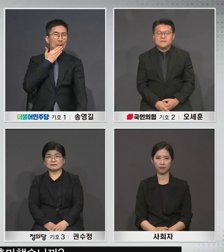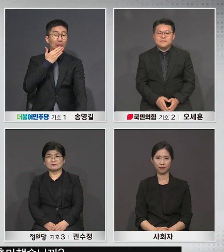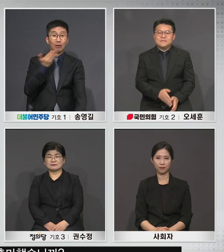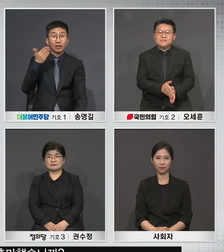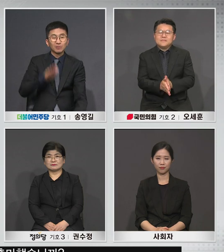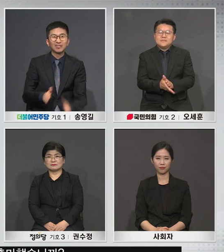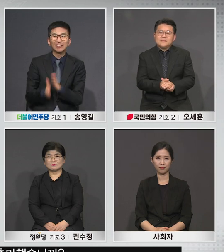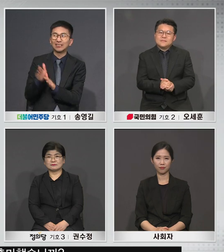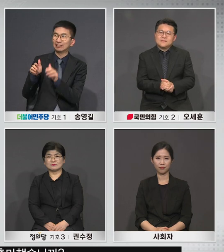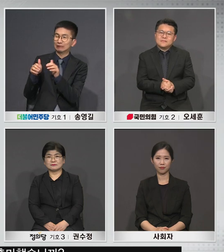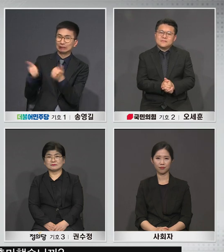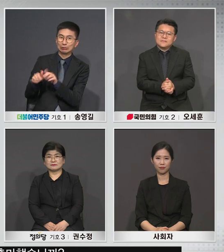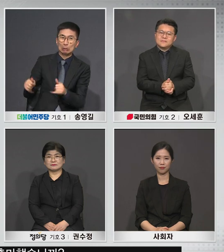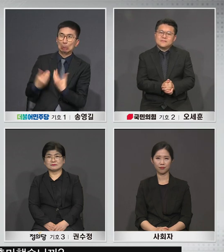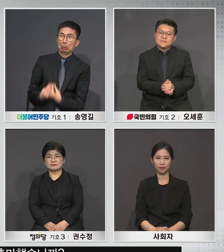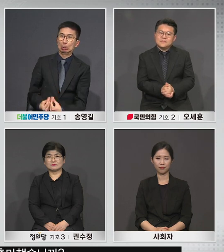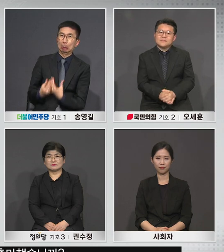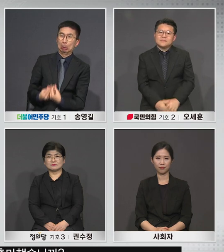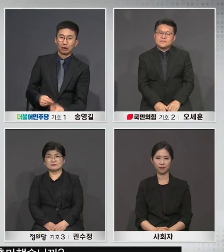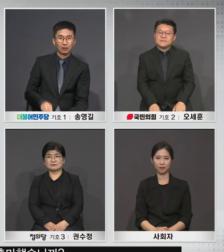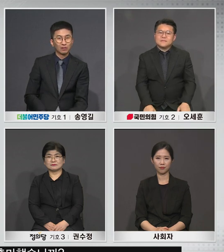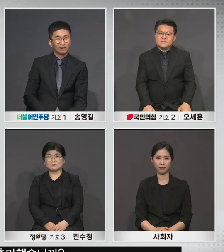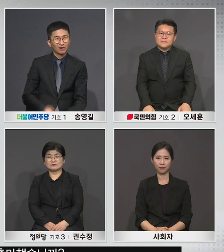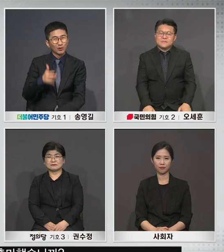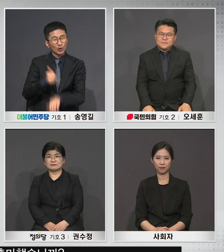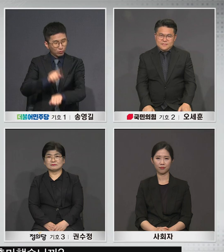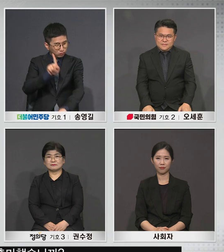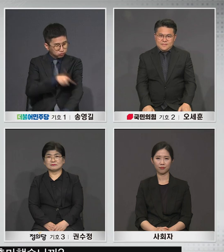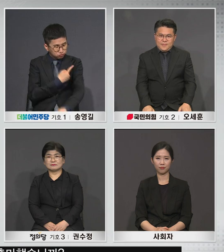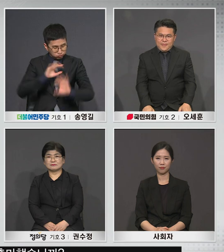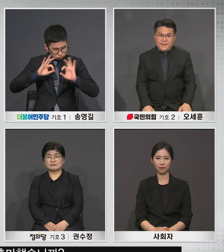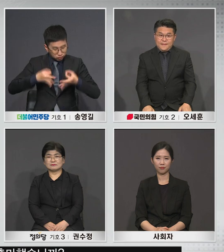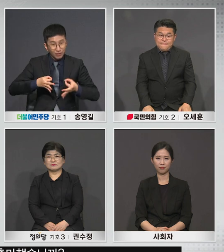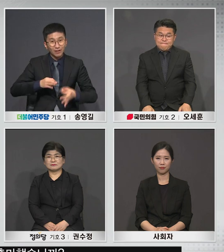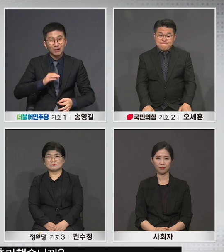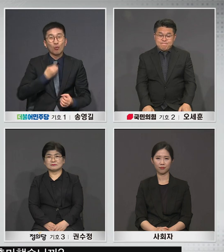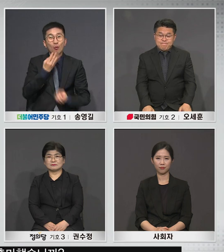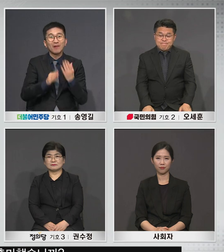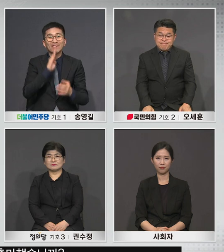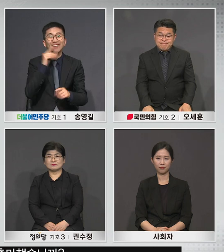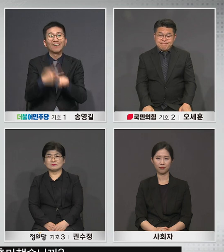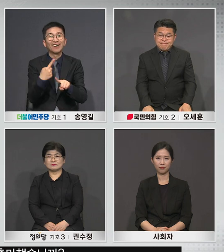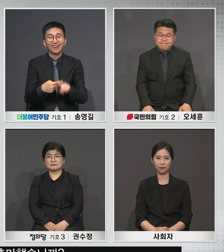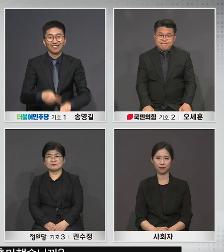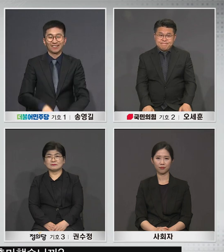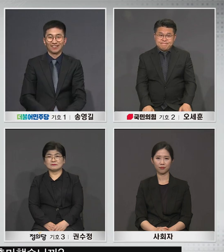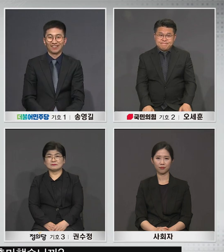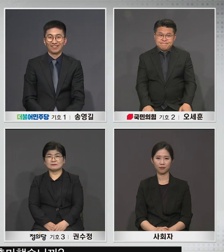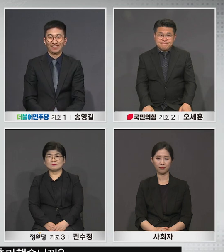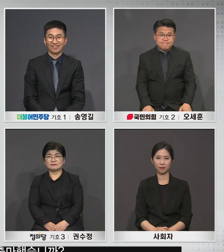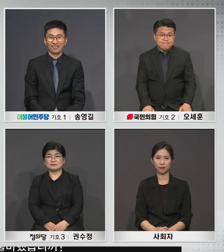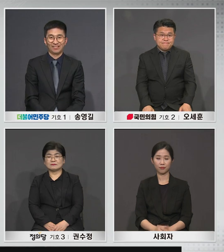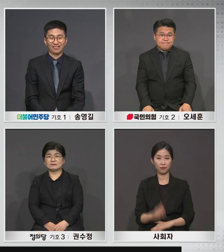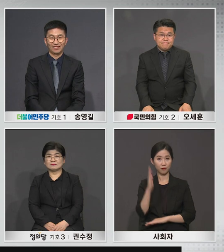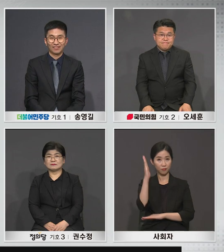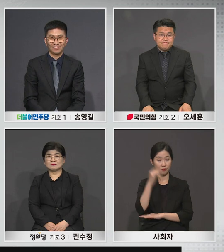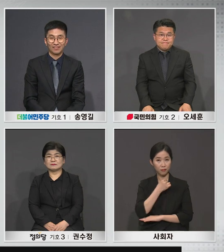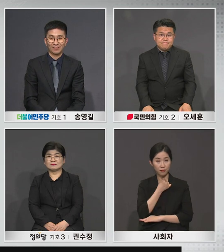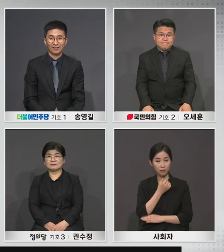시위의 핑계를 댄다는 것은 저는 자신의 무능을 자병하는 것이다 이렇게 생각합니다. 바라다시겠습니까?